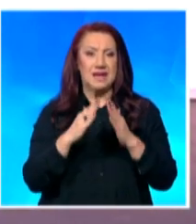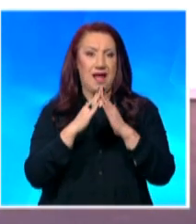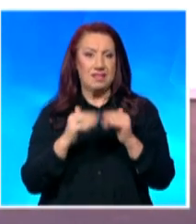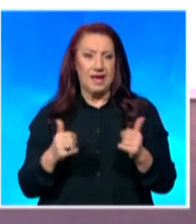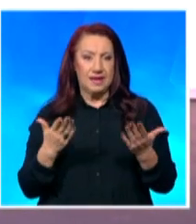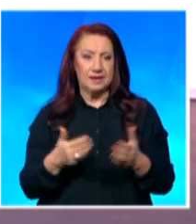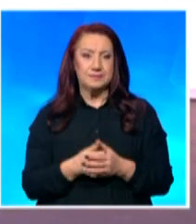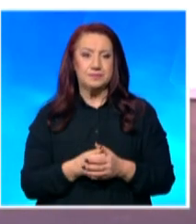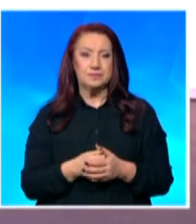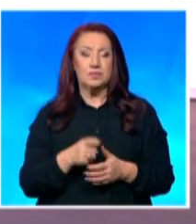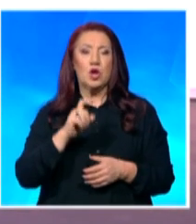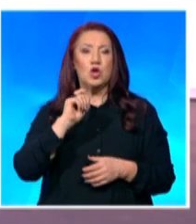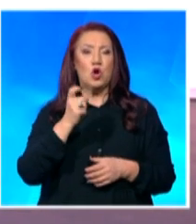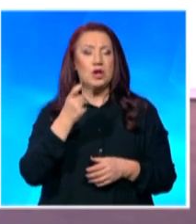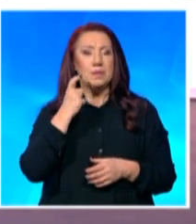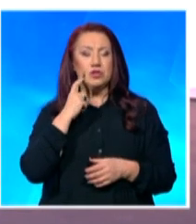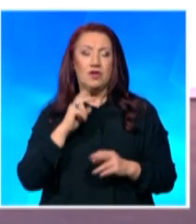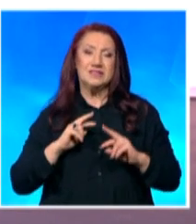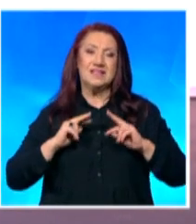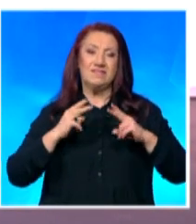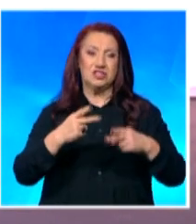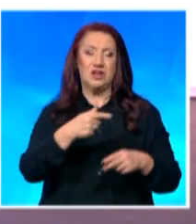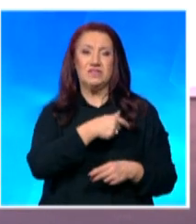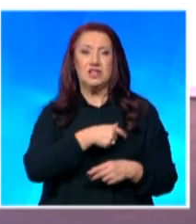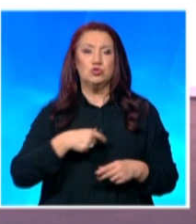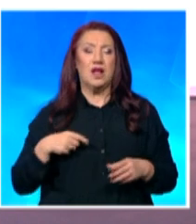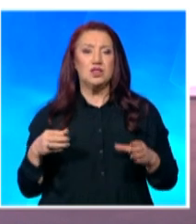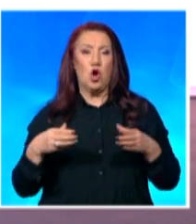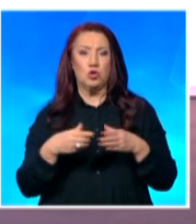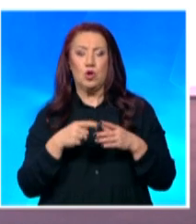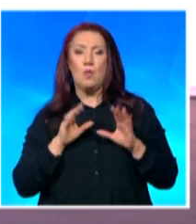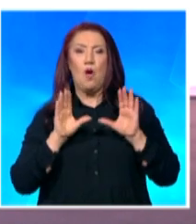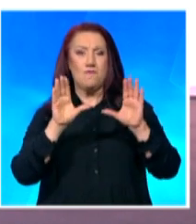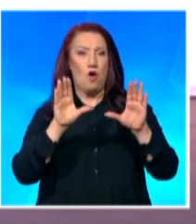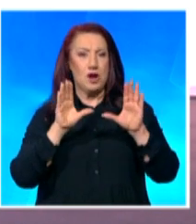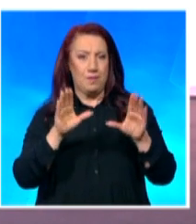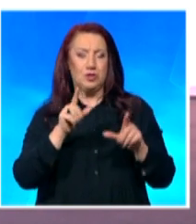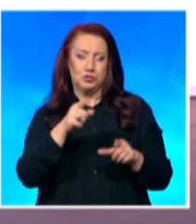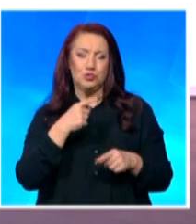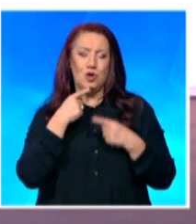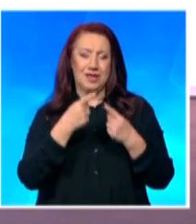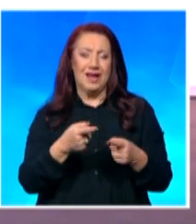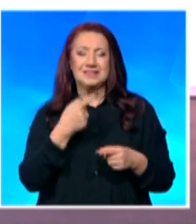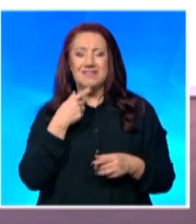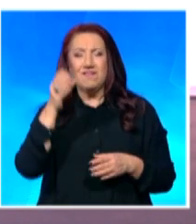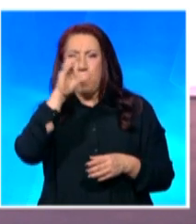Георги Братоев се завръща в националния отбор по волейбол. Разпределителят призна това в нови епизод от спортния подкаст на